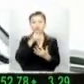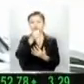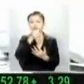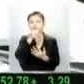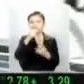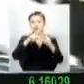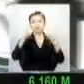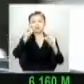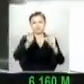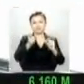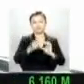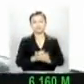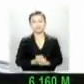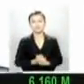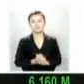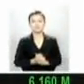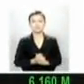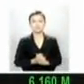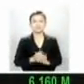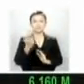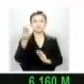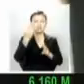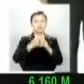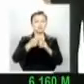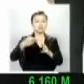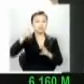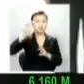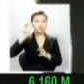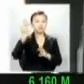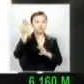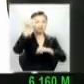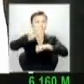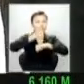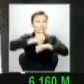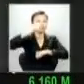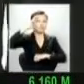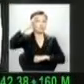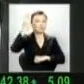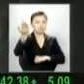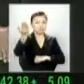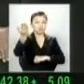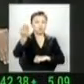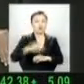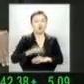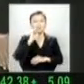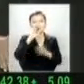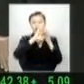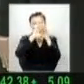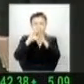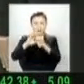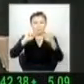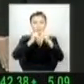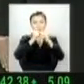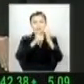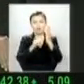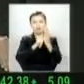ค่ะพลเอกประวิตรวงษ์สุวรรณได้กล่าวก่อนการประชุมสภากลาโหมถึงการคลี่คลายสถานการณ์การชุมนุมที่หน้าอนุ